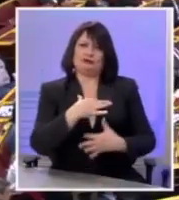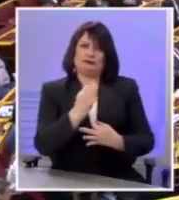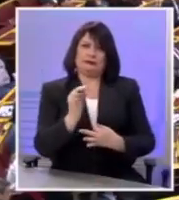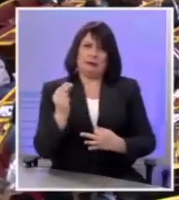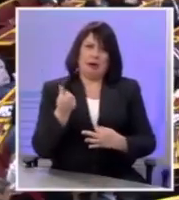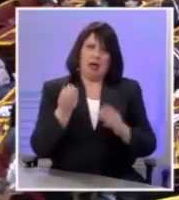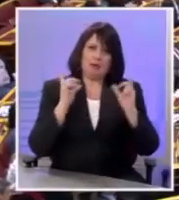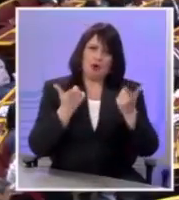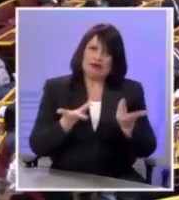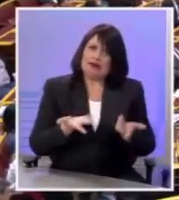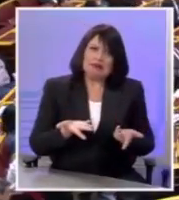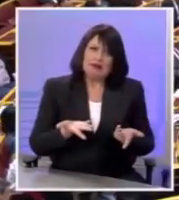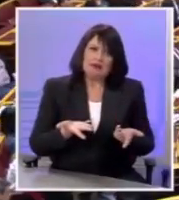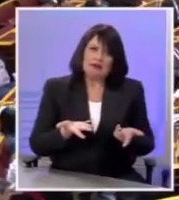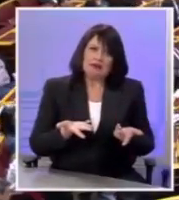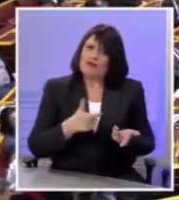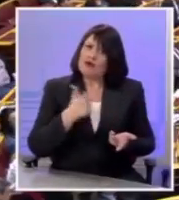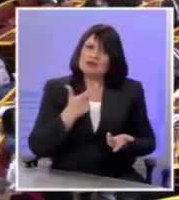Άρα